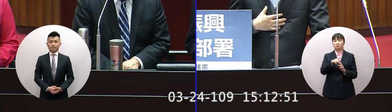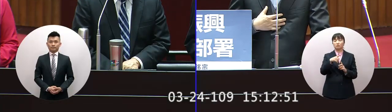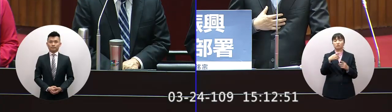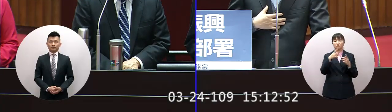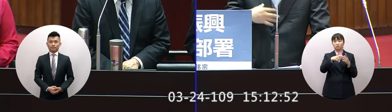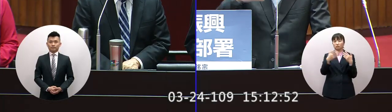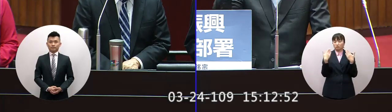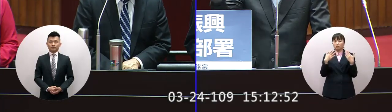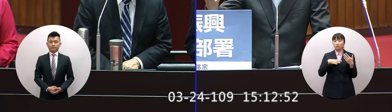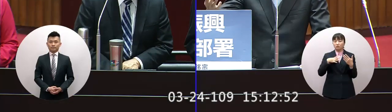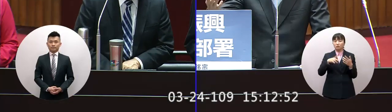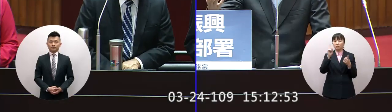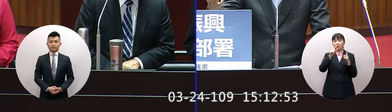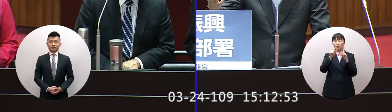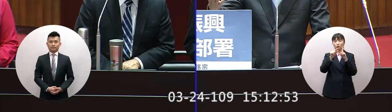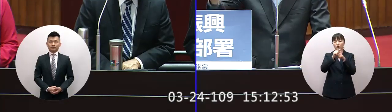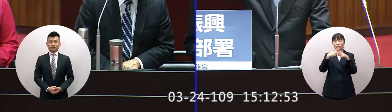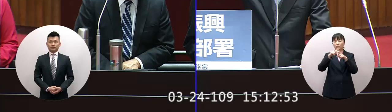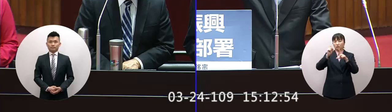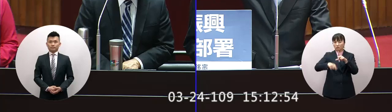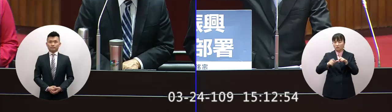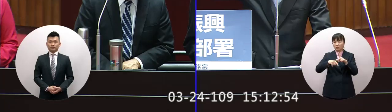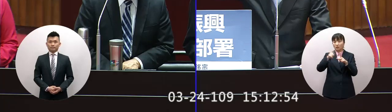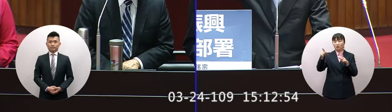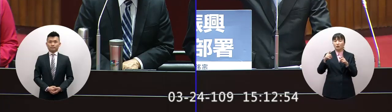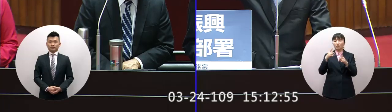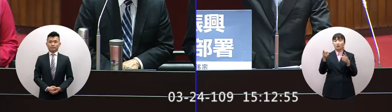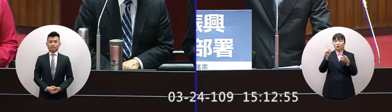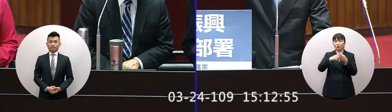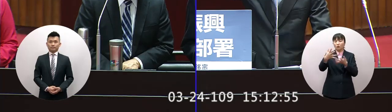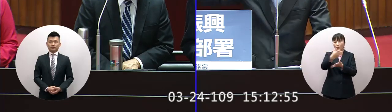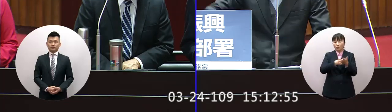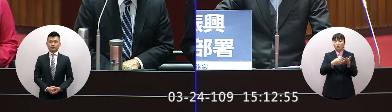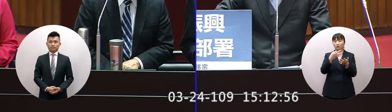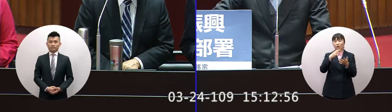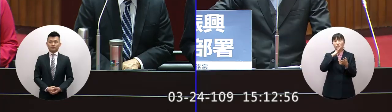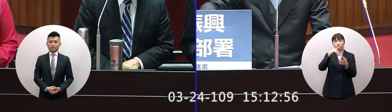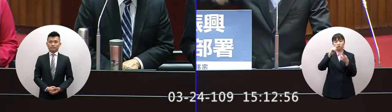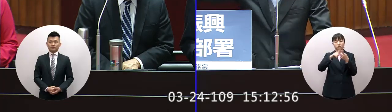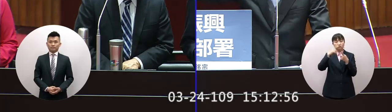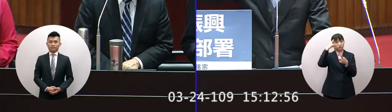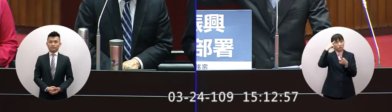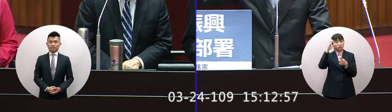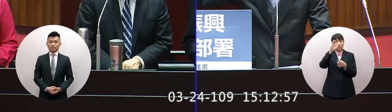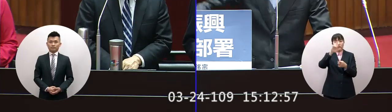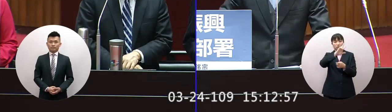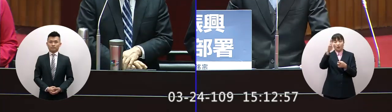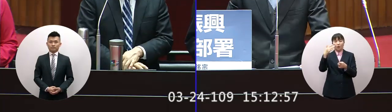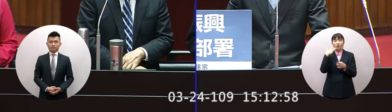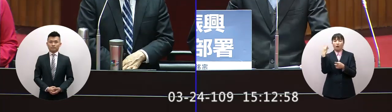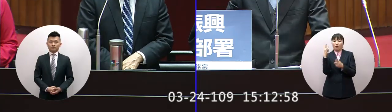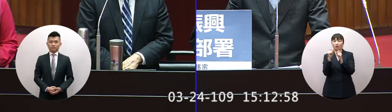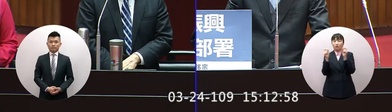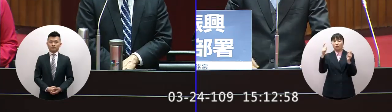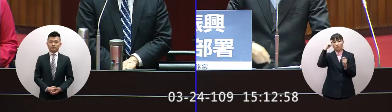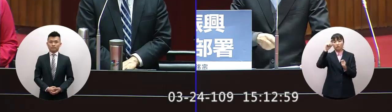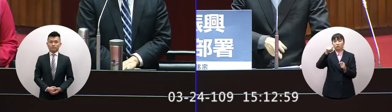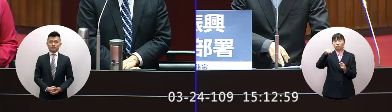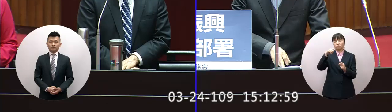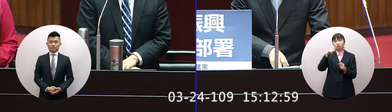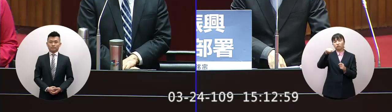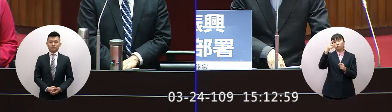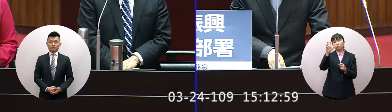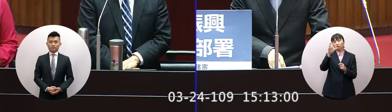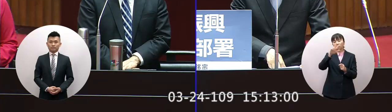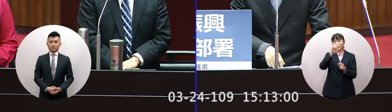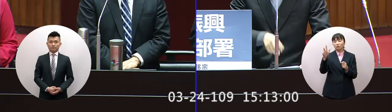较清楚，尤其是中小企业，它的应收账款短则90天，最长180天。这